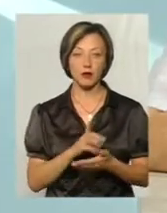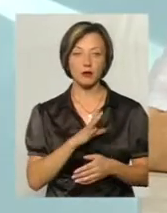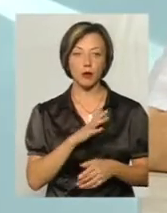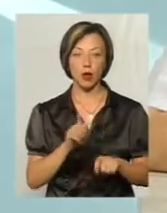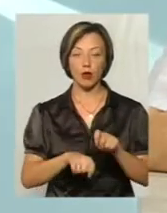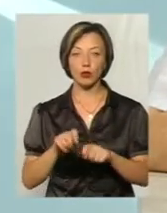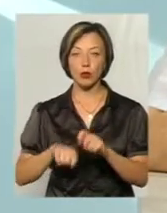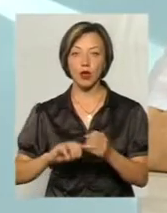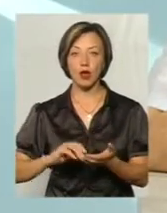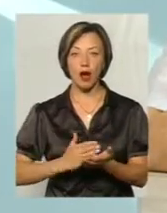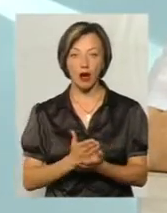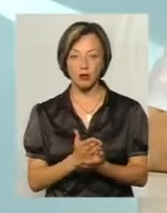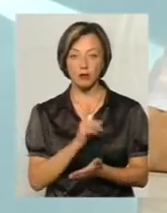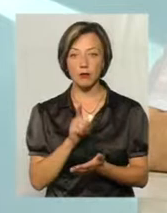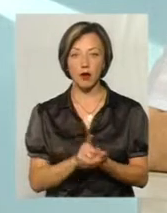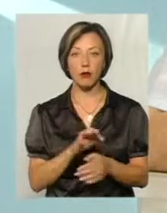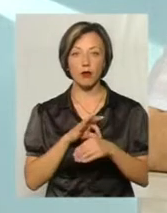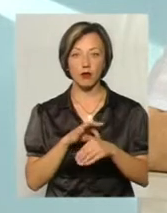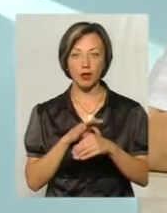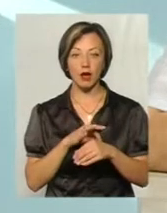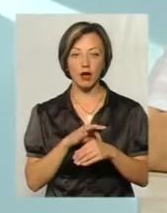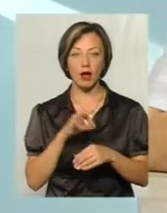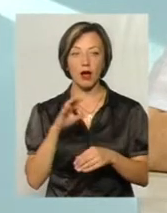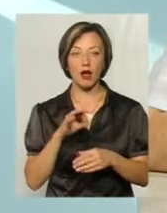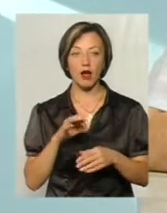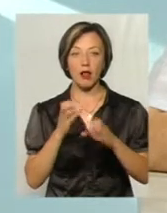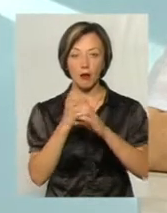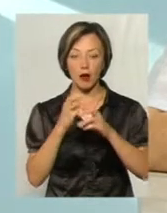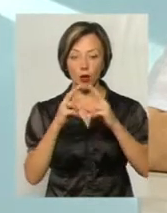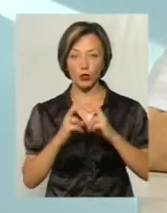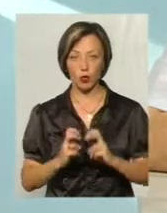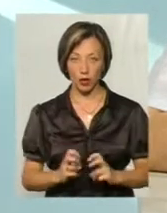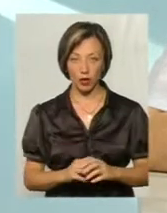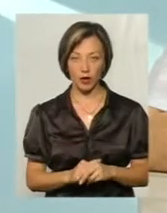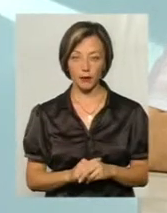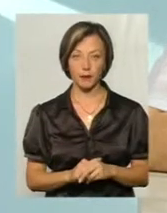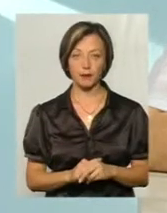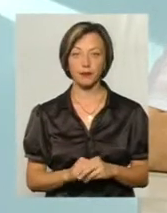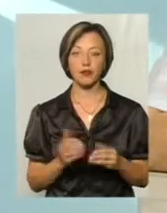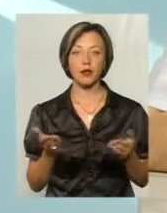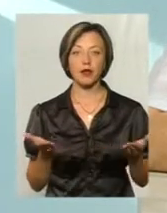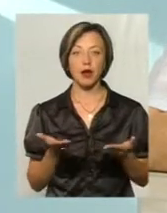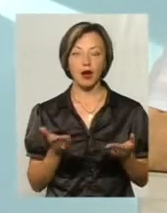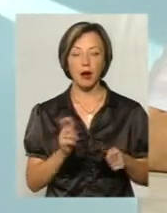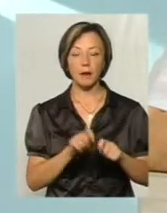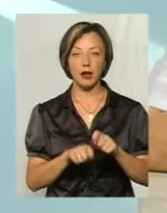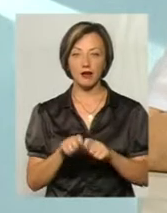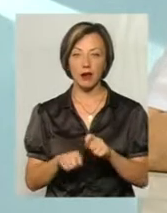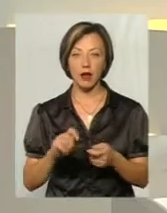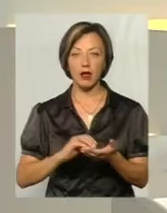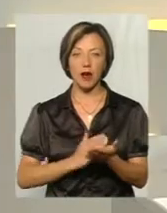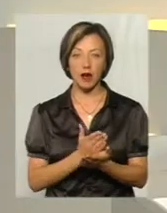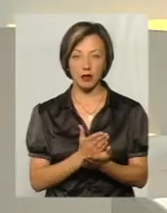контроль якості. Контроль якості має проводити атестована лабораторія, яка перевіряє